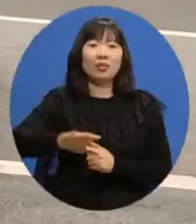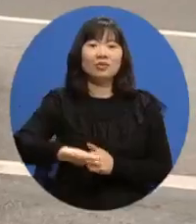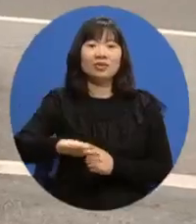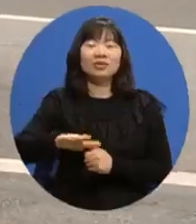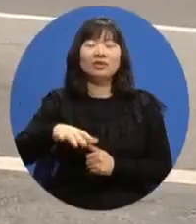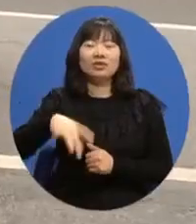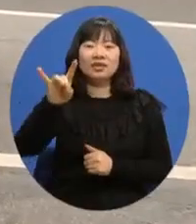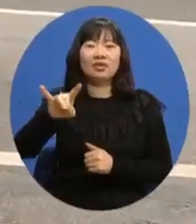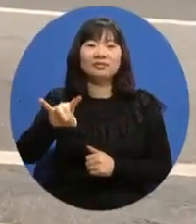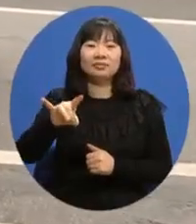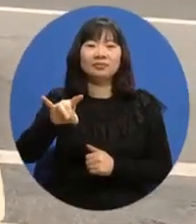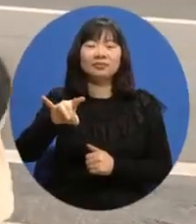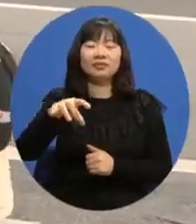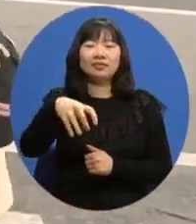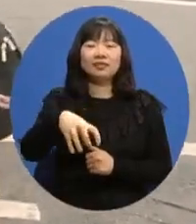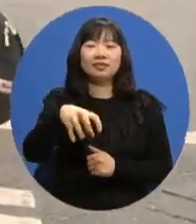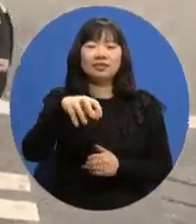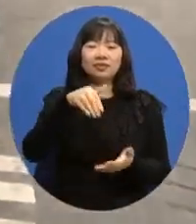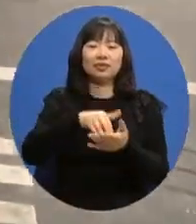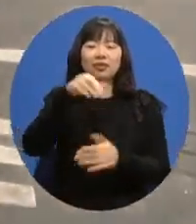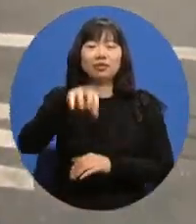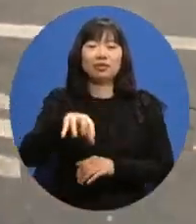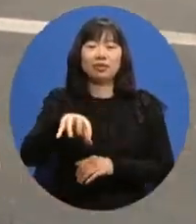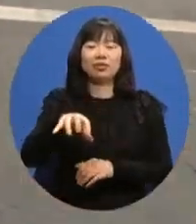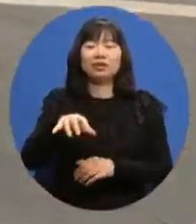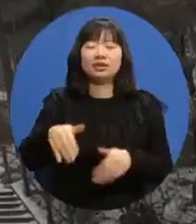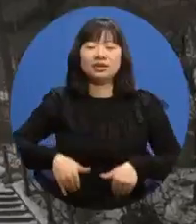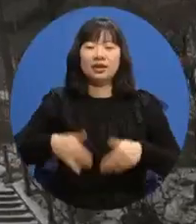첫 목적지인 남산에 도착했는데요.